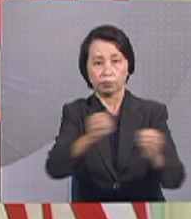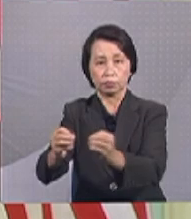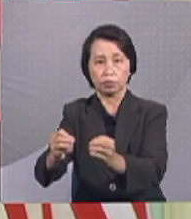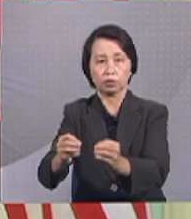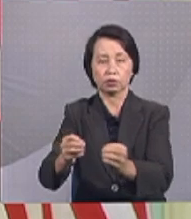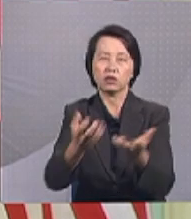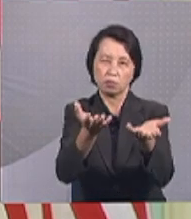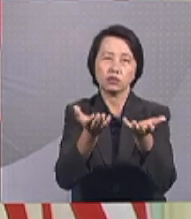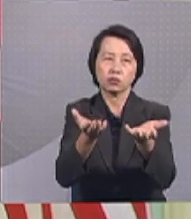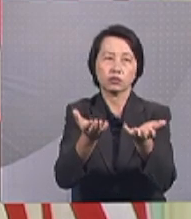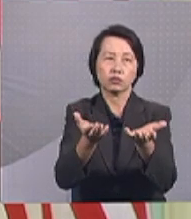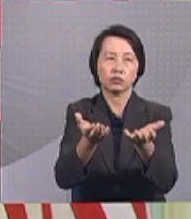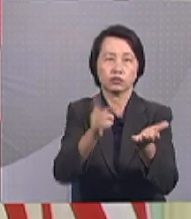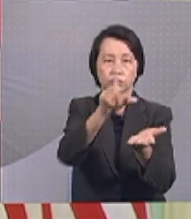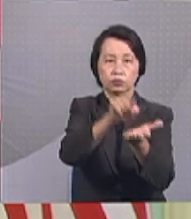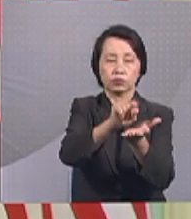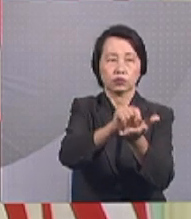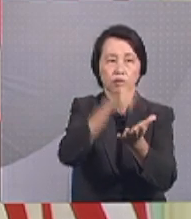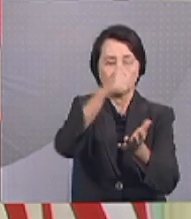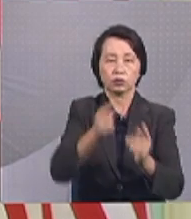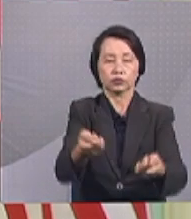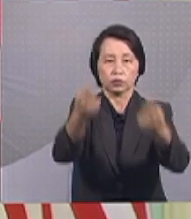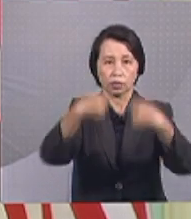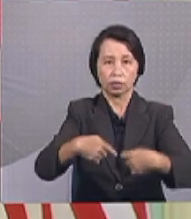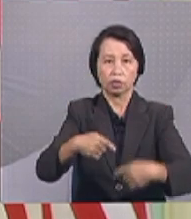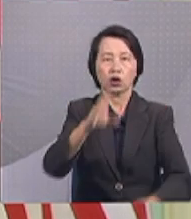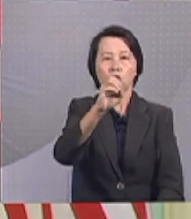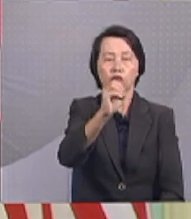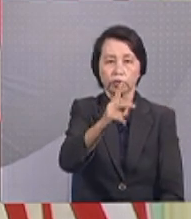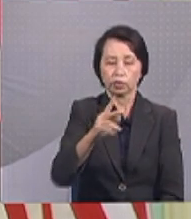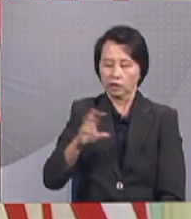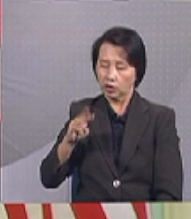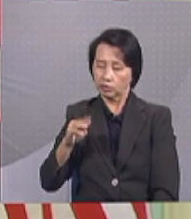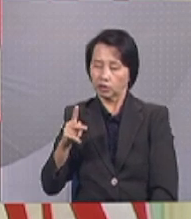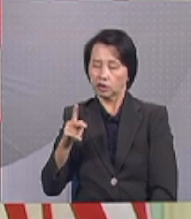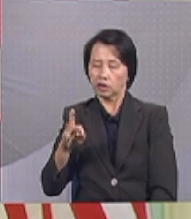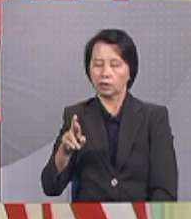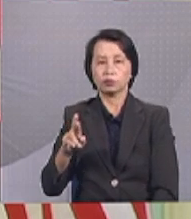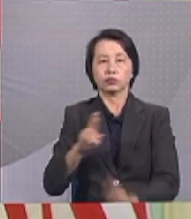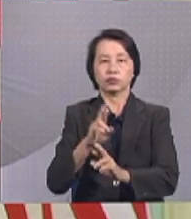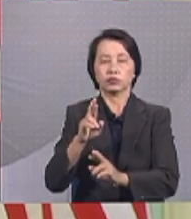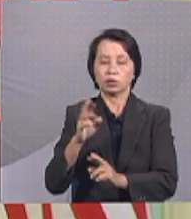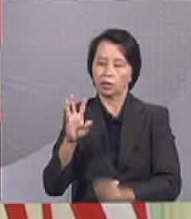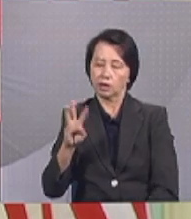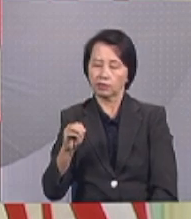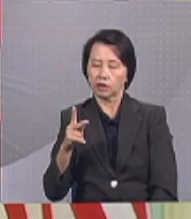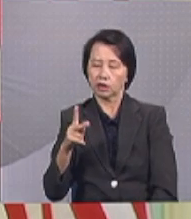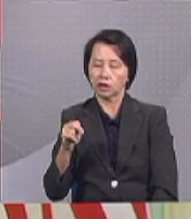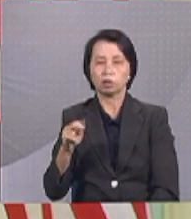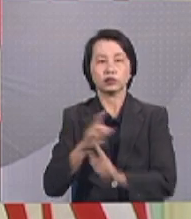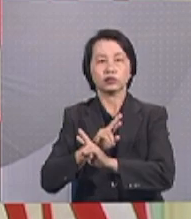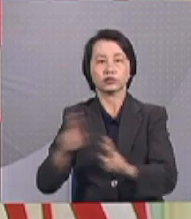yang memerlukan media untuk hadir, insyaAllah MKN sedang menyediakan. Dan bagi mereka